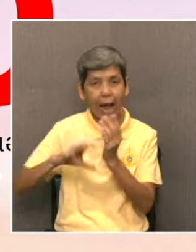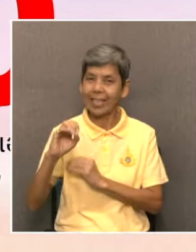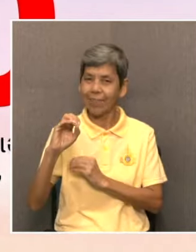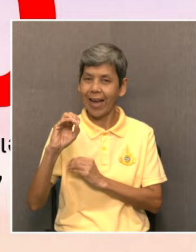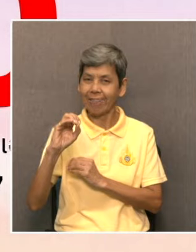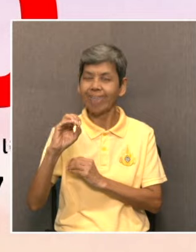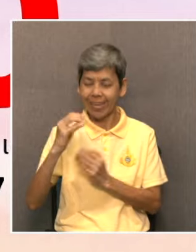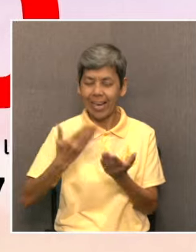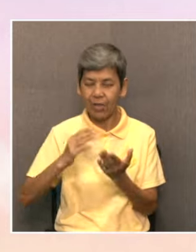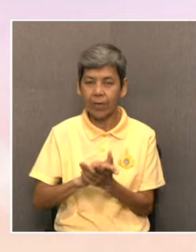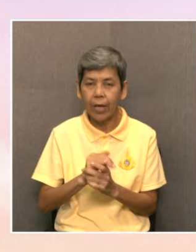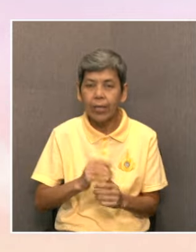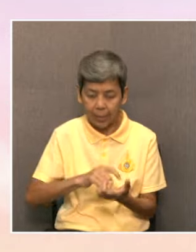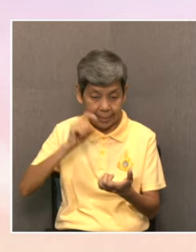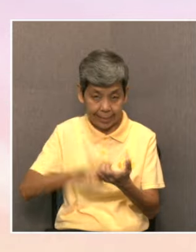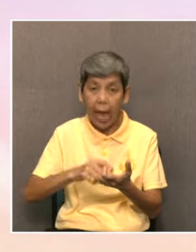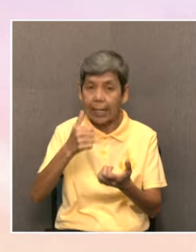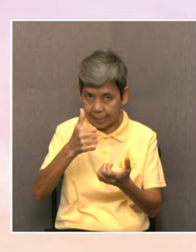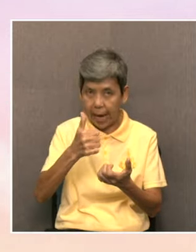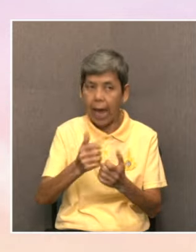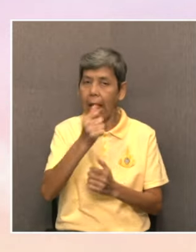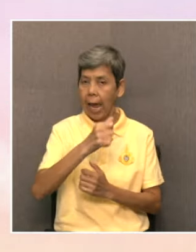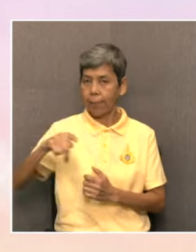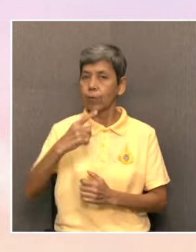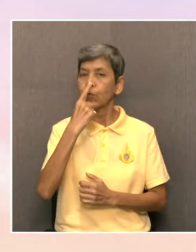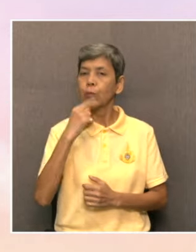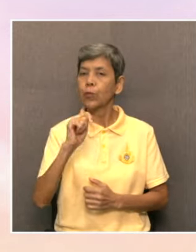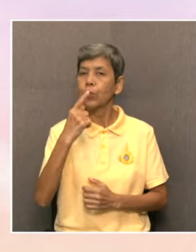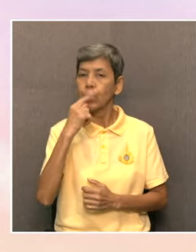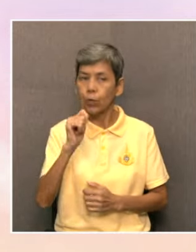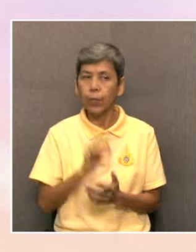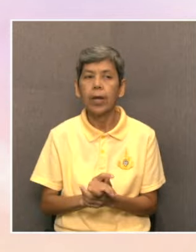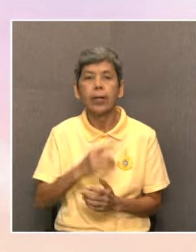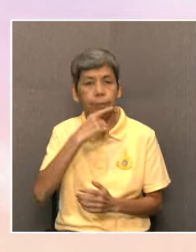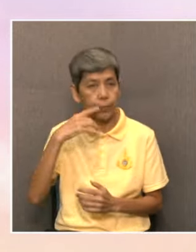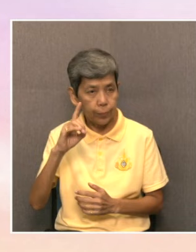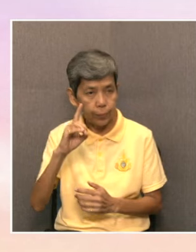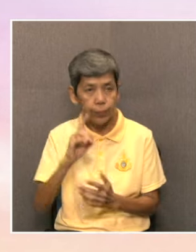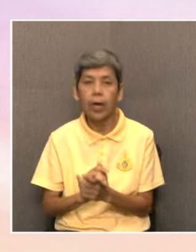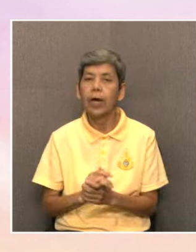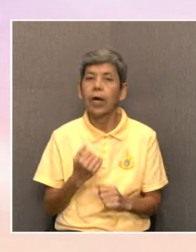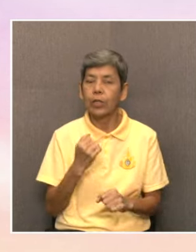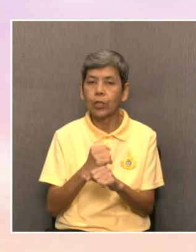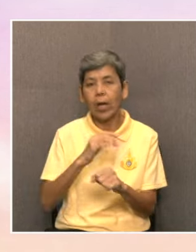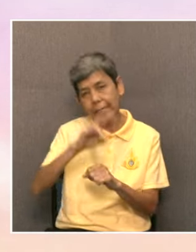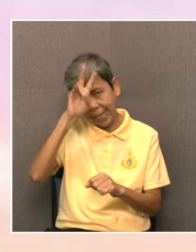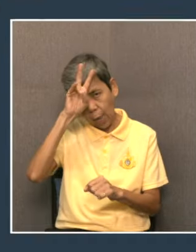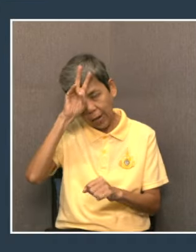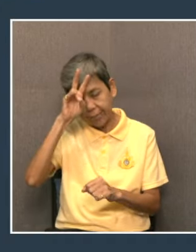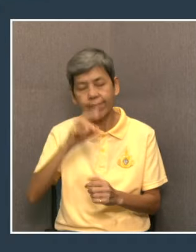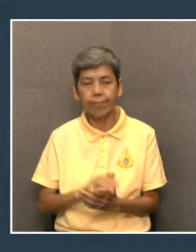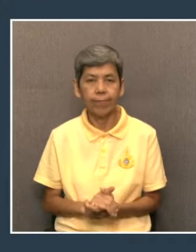ที่นั่งกดรับสิทธิ์ส่วนลดได้ที่แอปพลิเคชัน True ID, D-Tag, True Eye Service และ